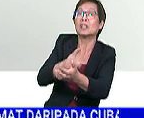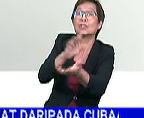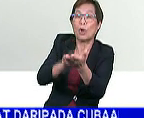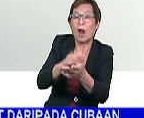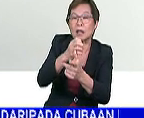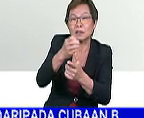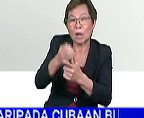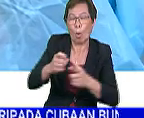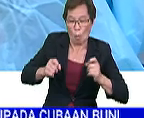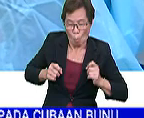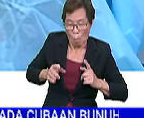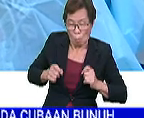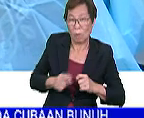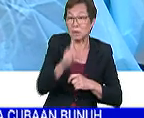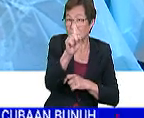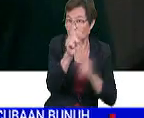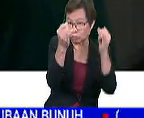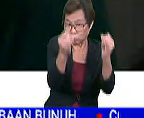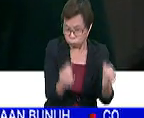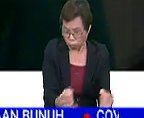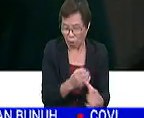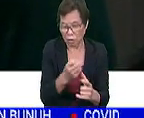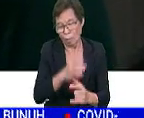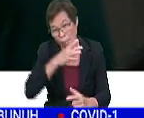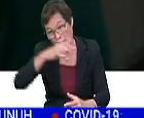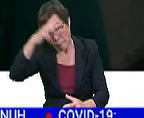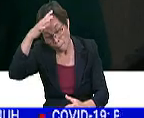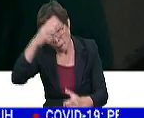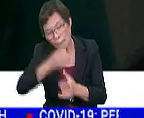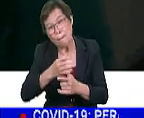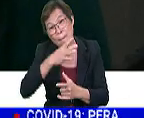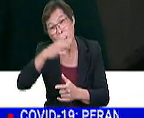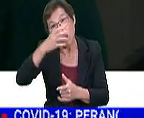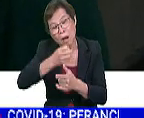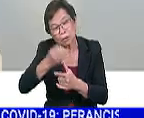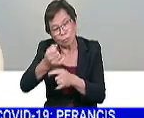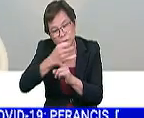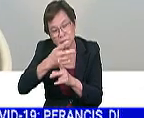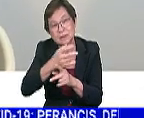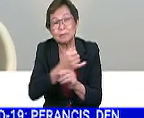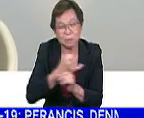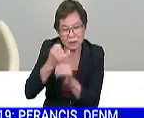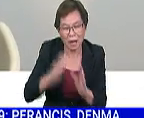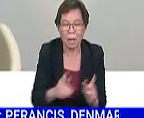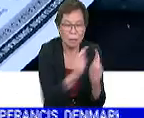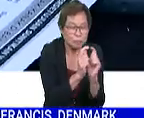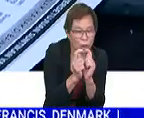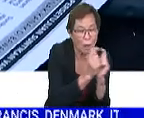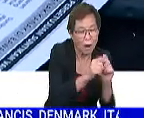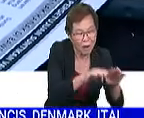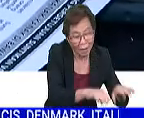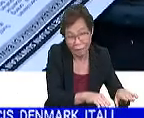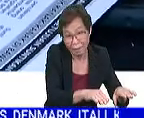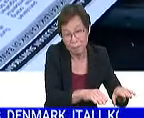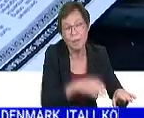perubatan swasta hanya seorang individu sama ada ibu atau Bapa atau penjaga dibenar menemani kanak-kanak terbabit Ibu